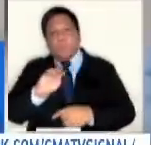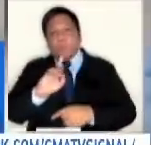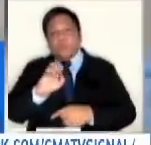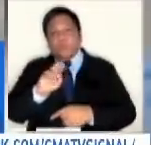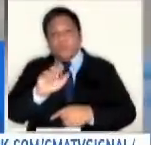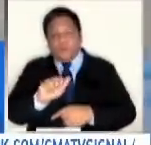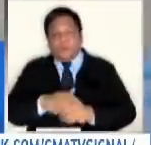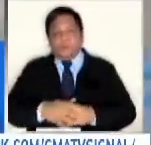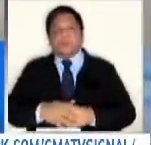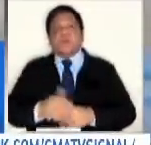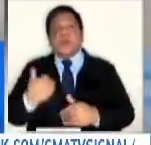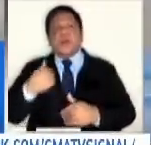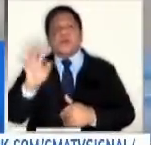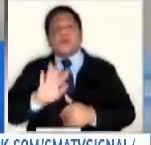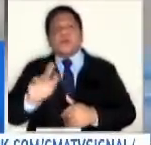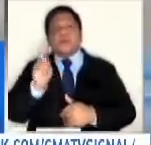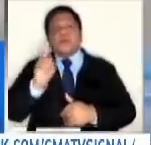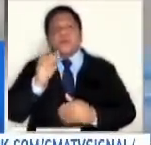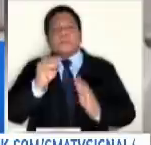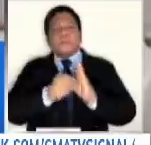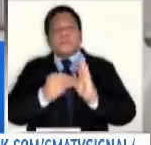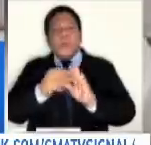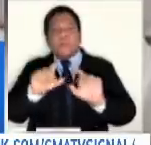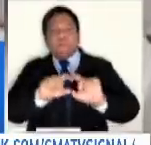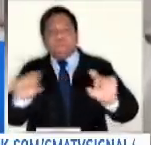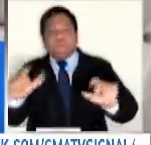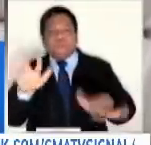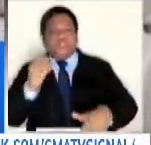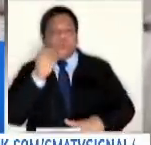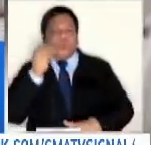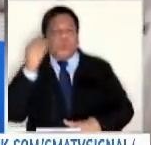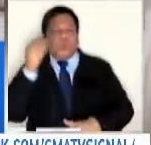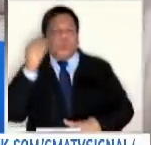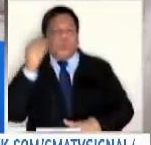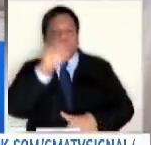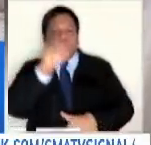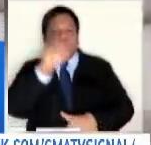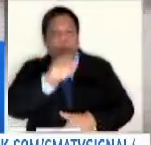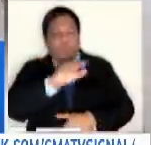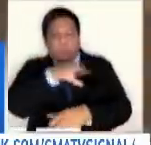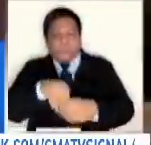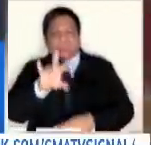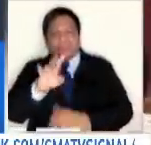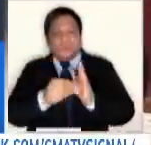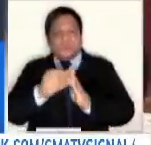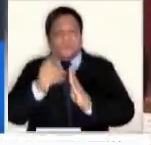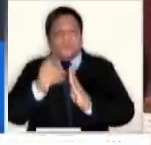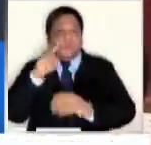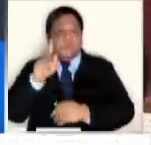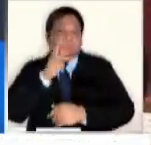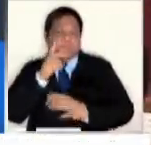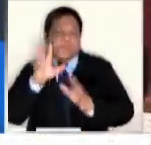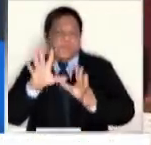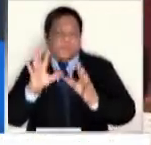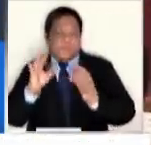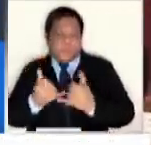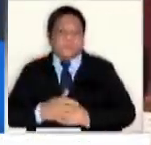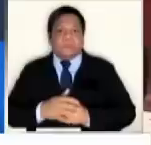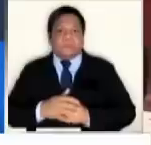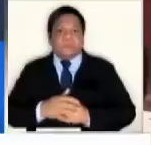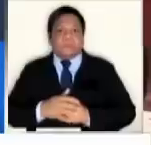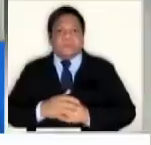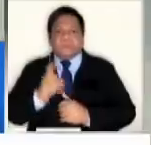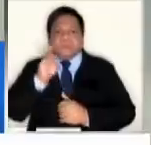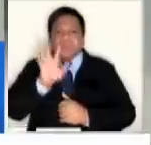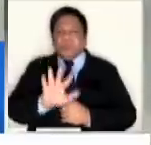bakuna ang inorder ng Pilipinas, kabilang na ang 7 milyon ng pribadong sektor. Tinatayang nasa 20 to 30,000